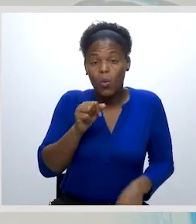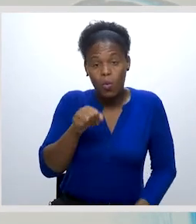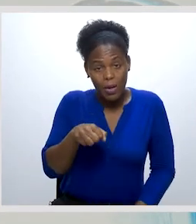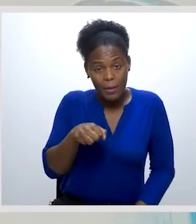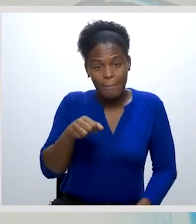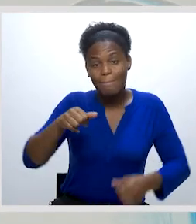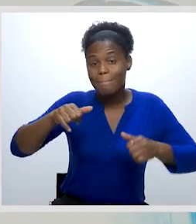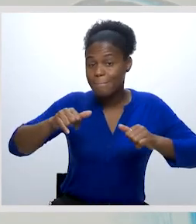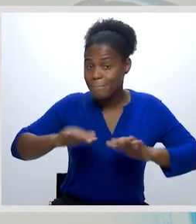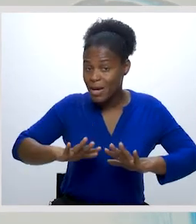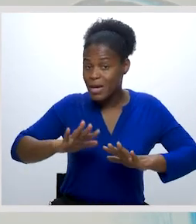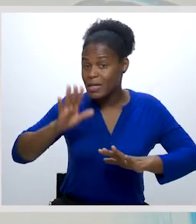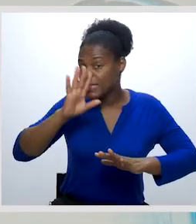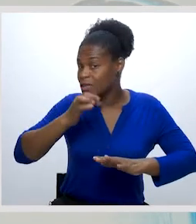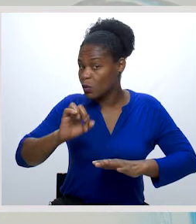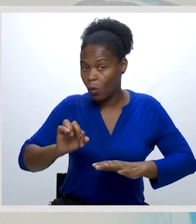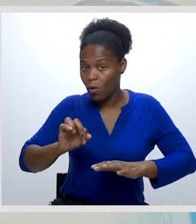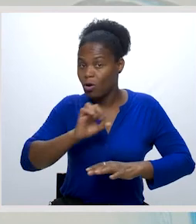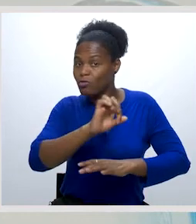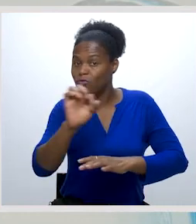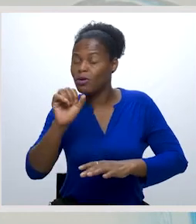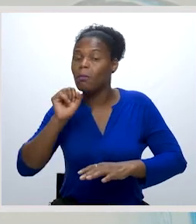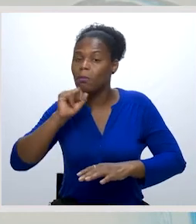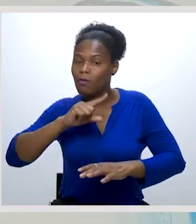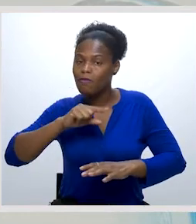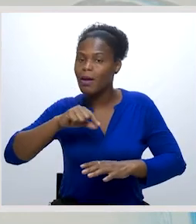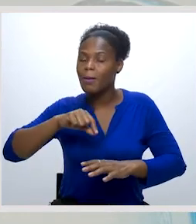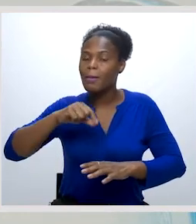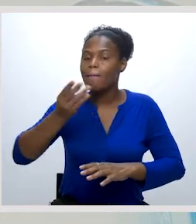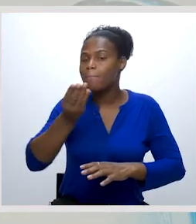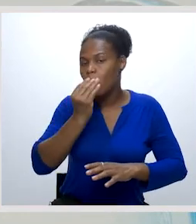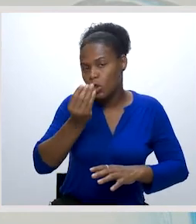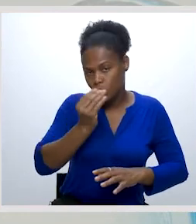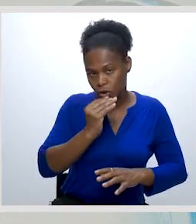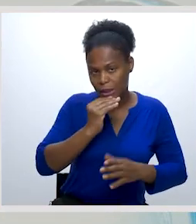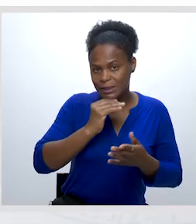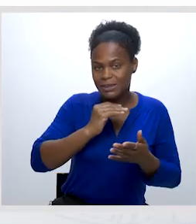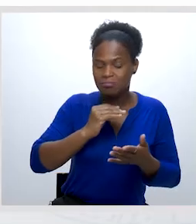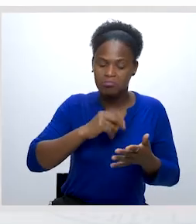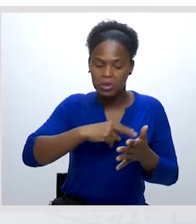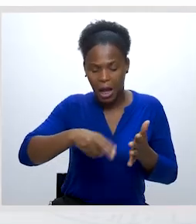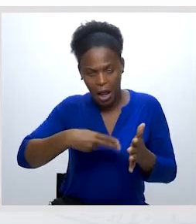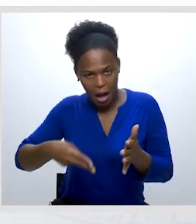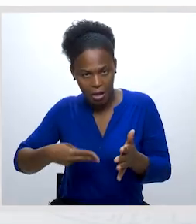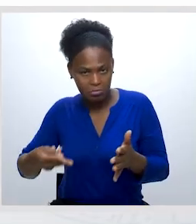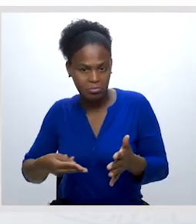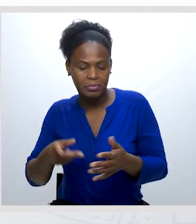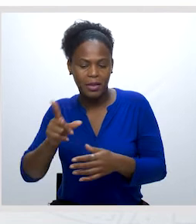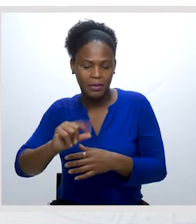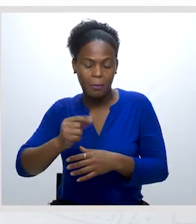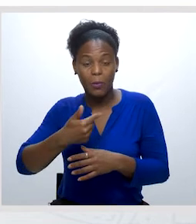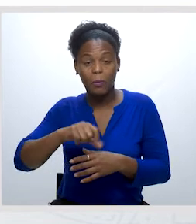Oui, mais sinon, vous pouvez manger de la salade et nous